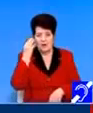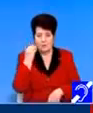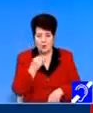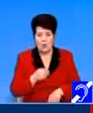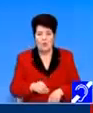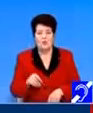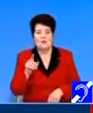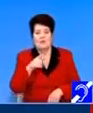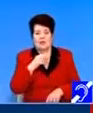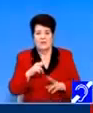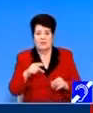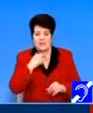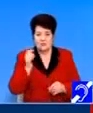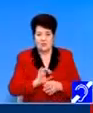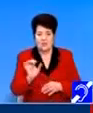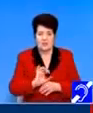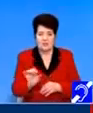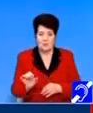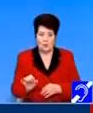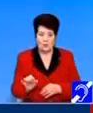Rusă obstrucționează exporturile